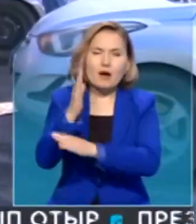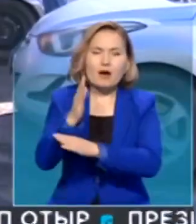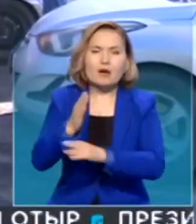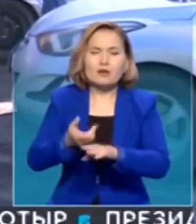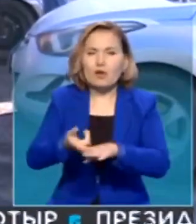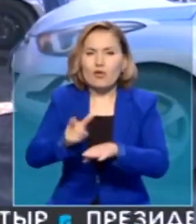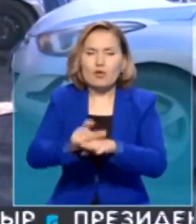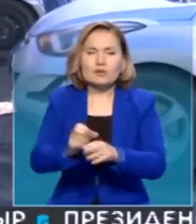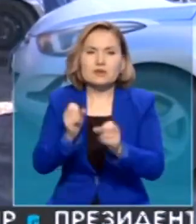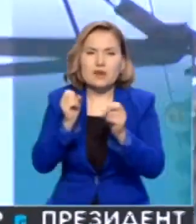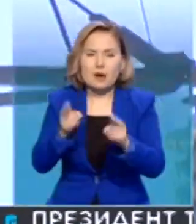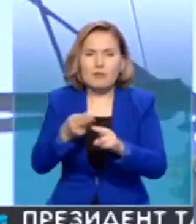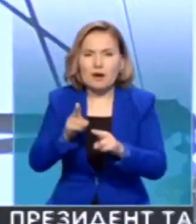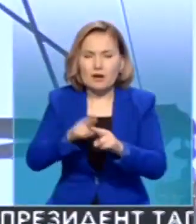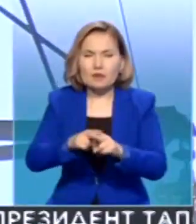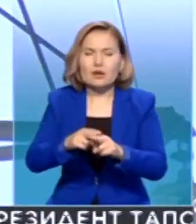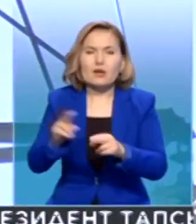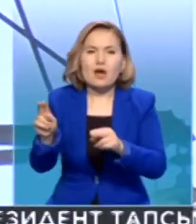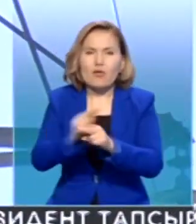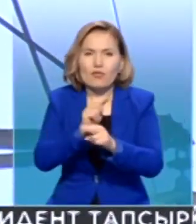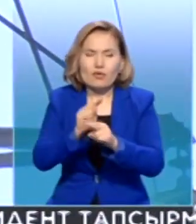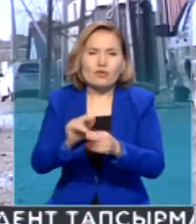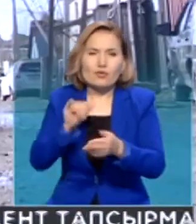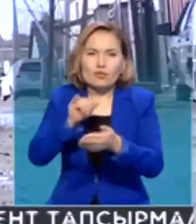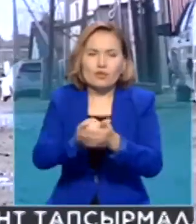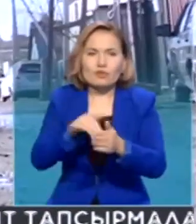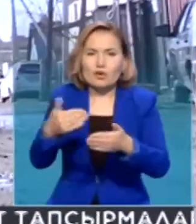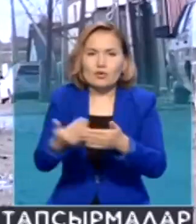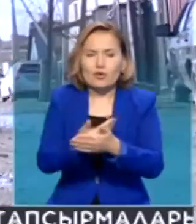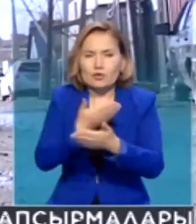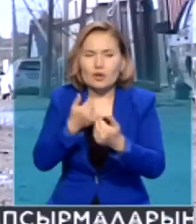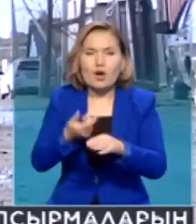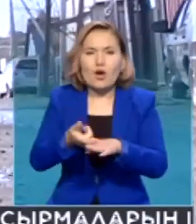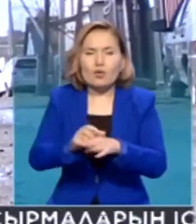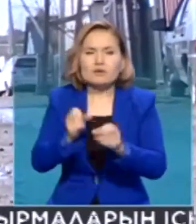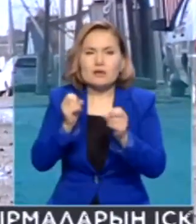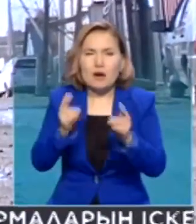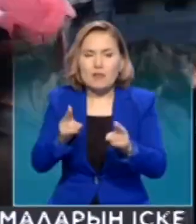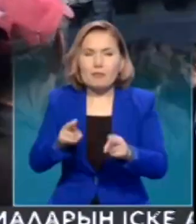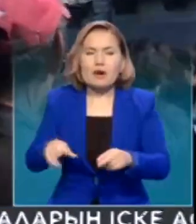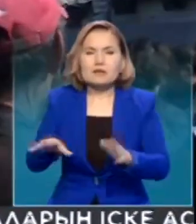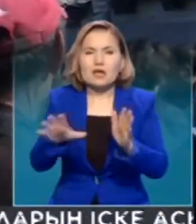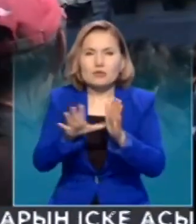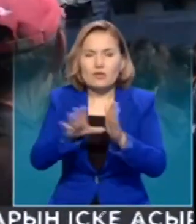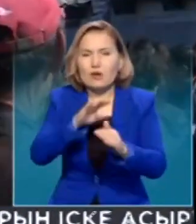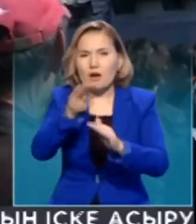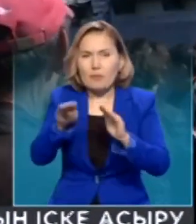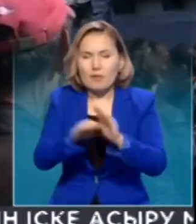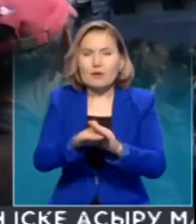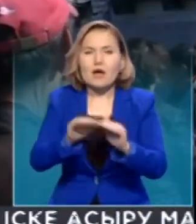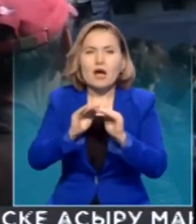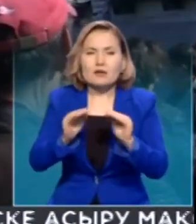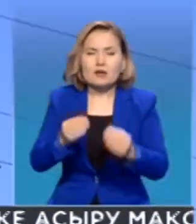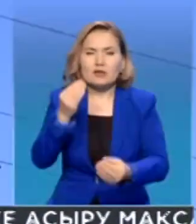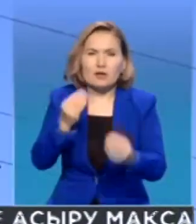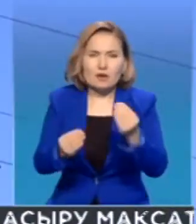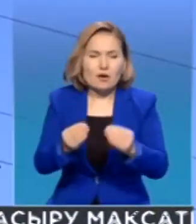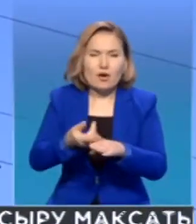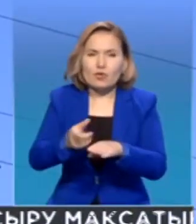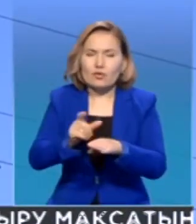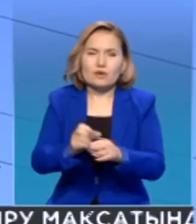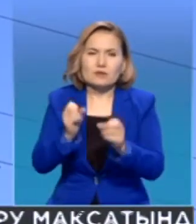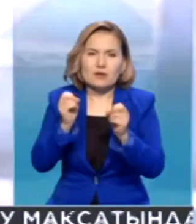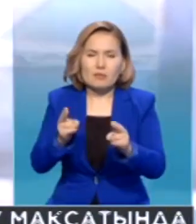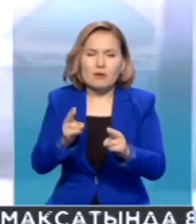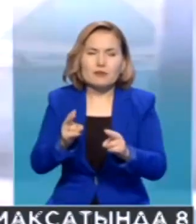жаңадан тұрғызудың орнына ескісін жамап жасқаумен әлек. Ал қауіпті аймақта балалар ойнайды. Ата-ана тоқтың сымы үзіліп кете ме деп күнде үреймен